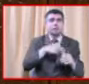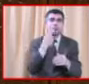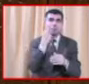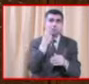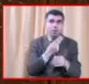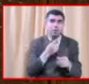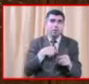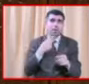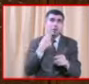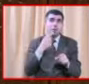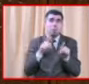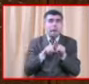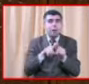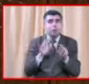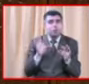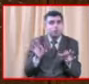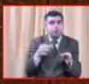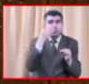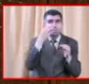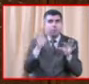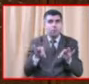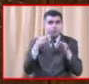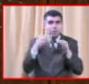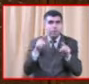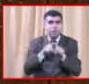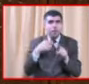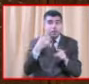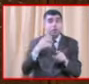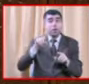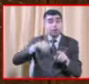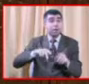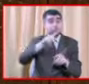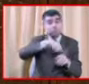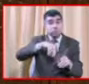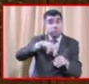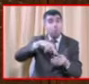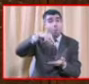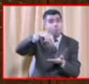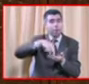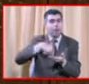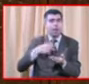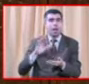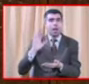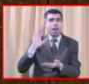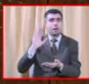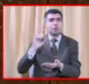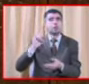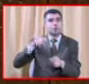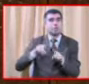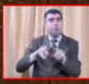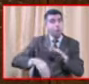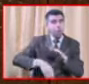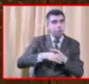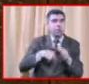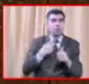المستشفى. انا ما تبعتش بكل صراحه الامور من بعد، واني منين جبتيه اليوم في هذا المنبر اعيدك انه غنخرج غنتكلف شخصيا بهذه